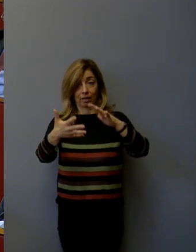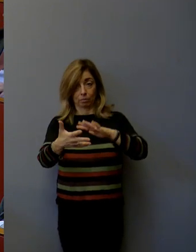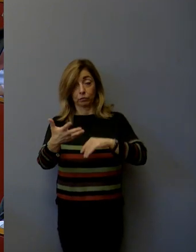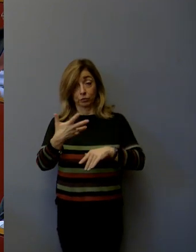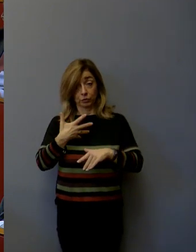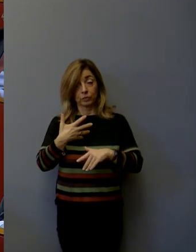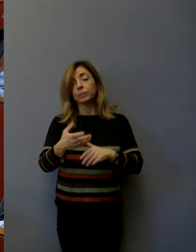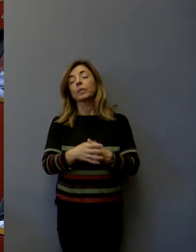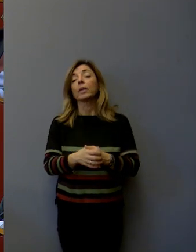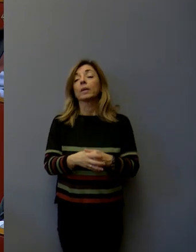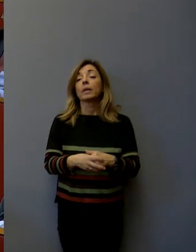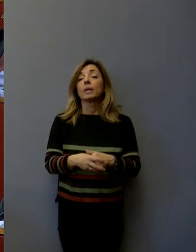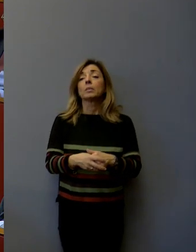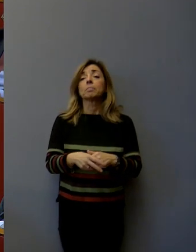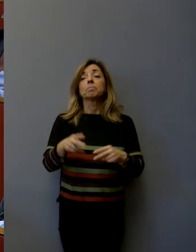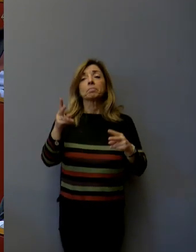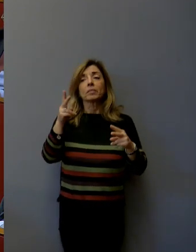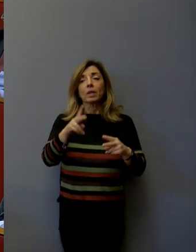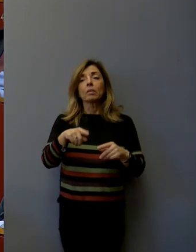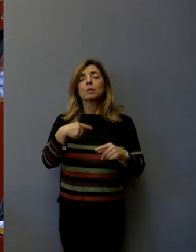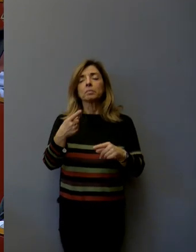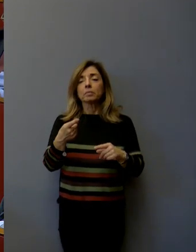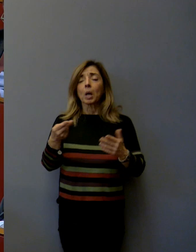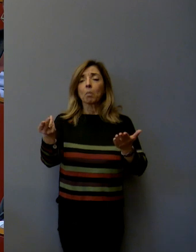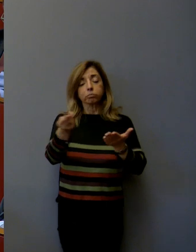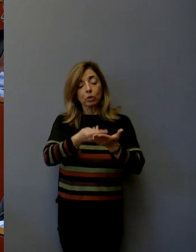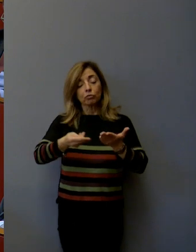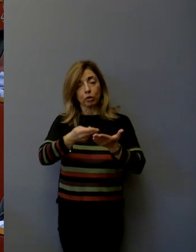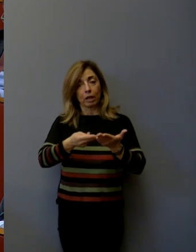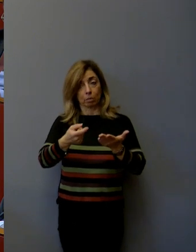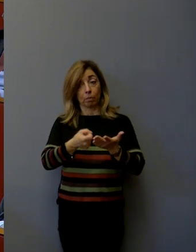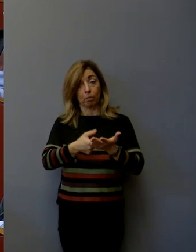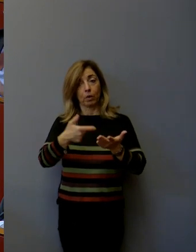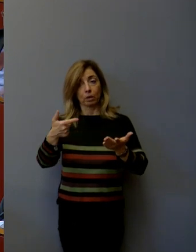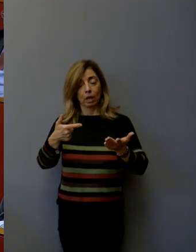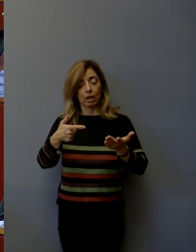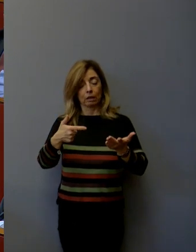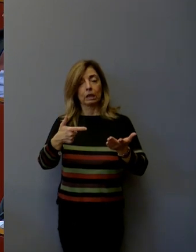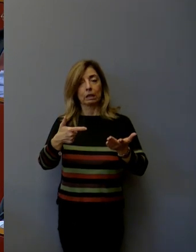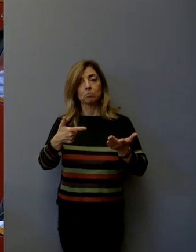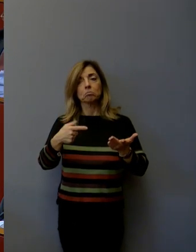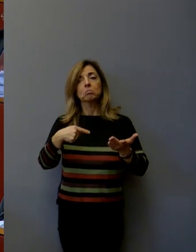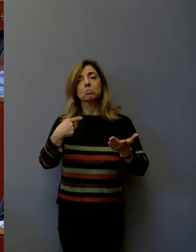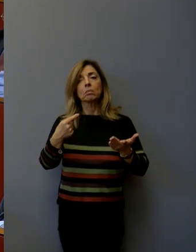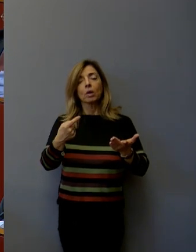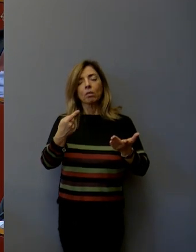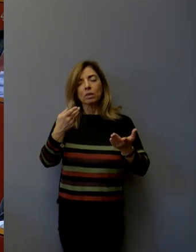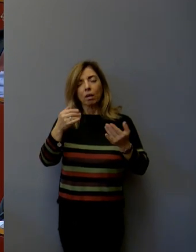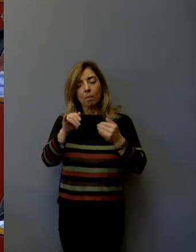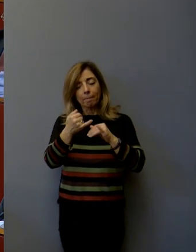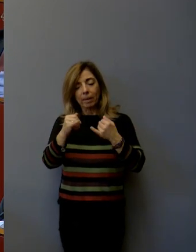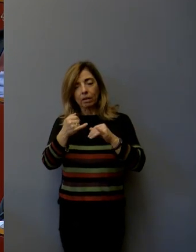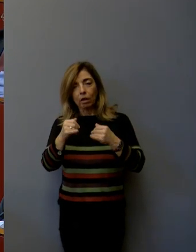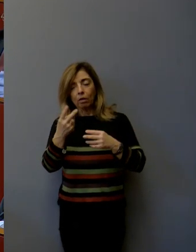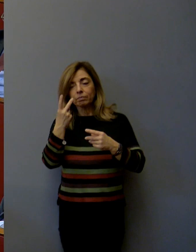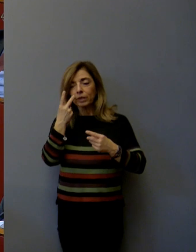dai grandi progetti ci avviciniamo invece alla cura la manutenzione della città nei suoi aspetti più